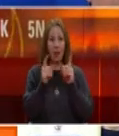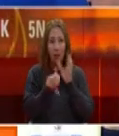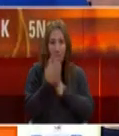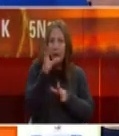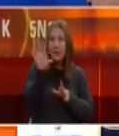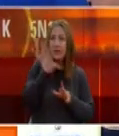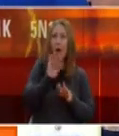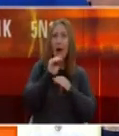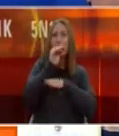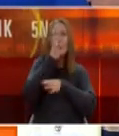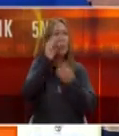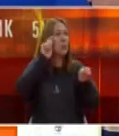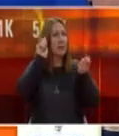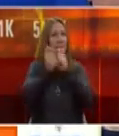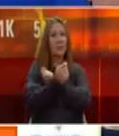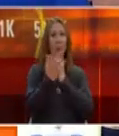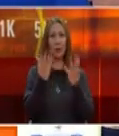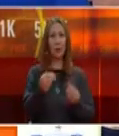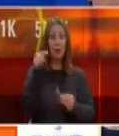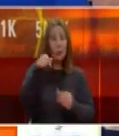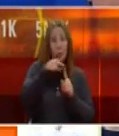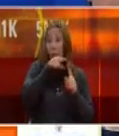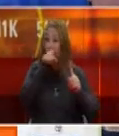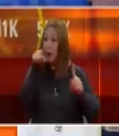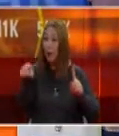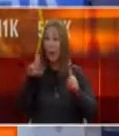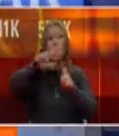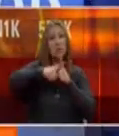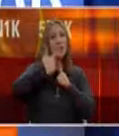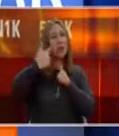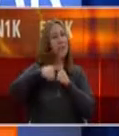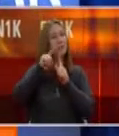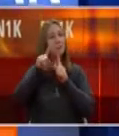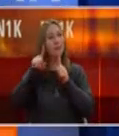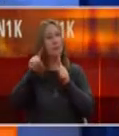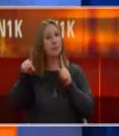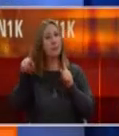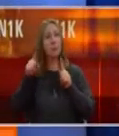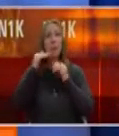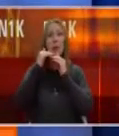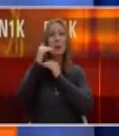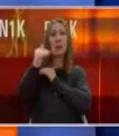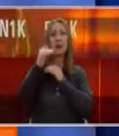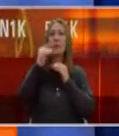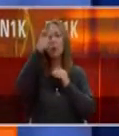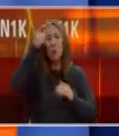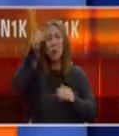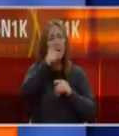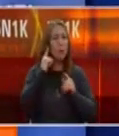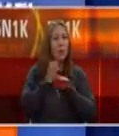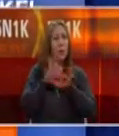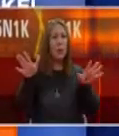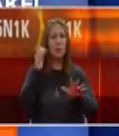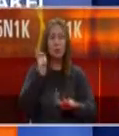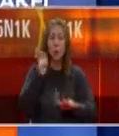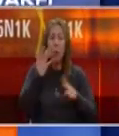hayatımızda çok şey değişti. Bugüne kadar yaptığımız projeleri kamuoyuna duyurmakta zorluk çekiyorduk. Sizin